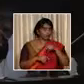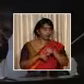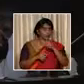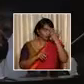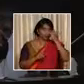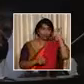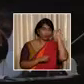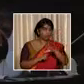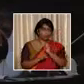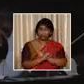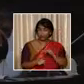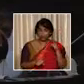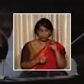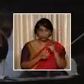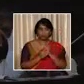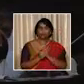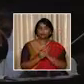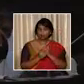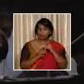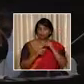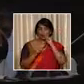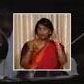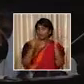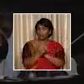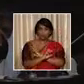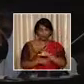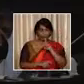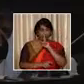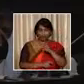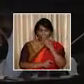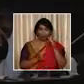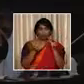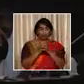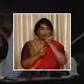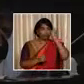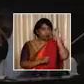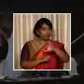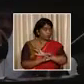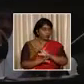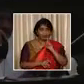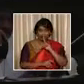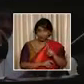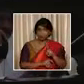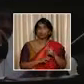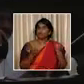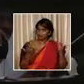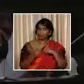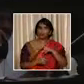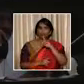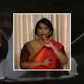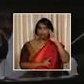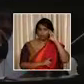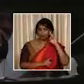அந்த மக்கள் அவ்வாறு கொல்லப்படவில்லை என்றால் அந்த விசாரணைக்கு ஏன் பகிரங்கமாக விடுங்கள், ஏன் நீங்கள் தடுக்க வேண்டும்? ஒரு சர்வதேச விசாரணைக்கு நீங்கள்